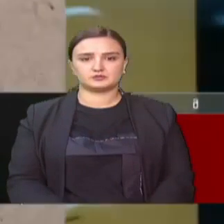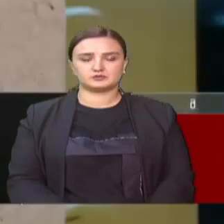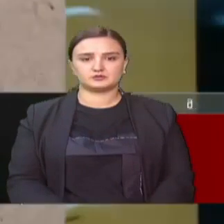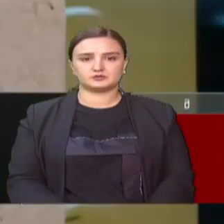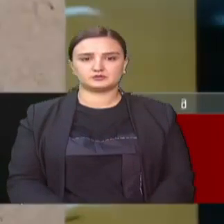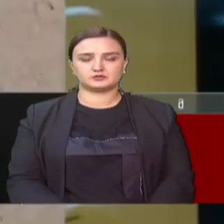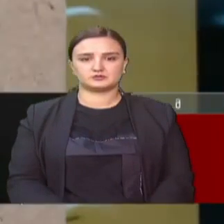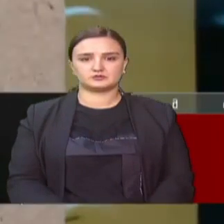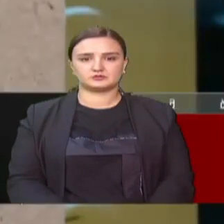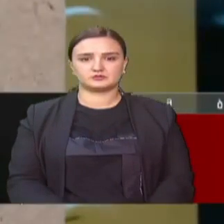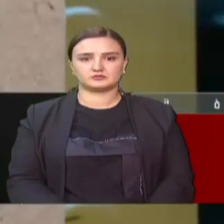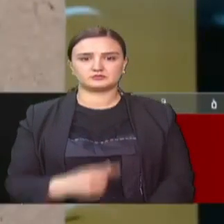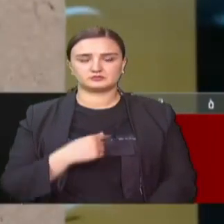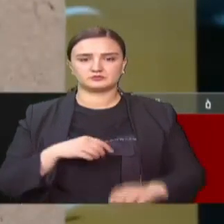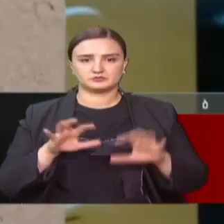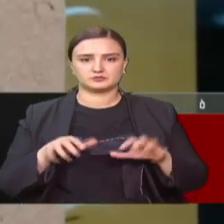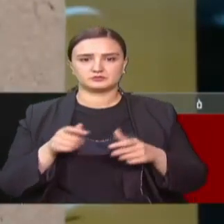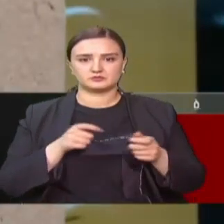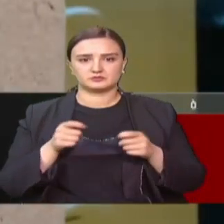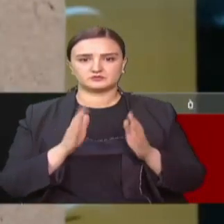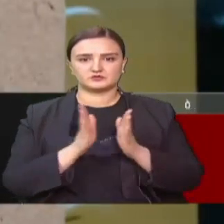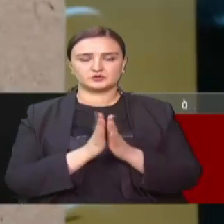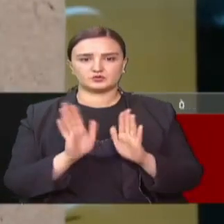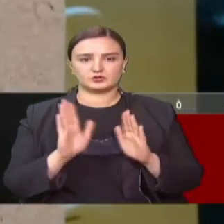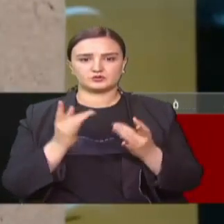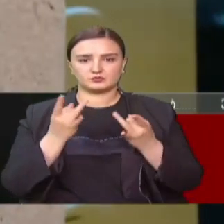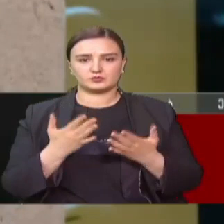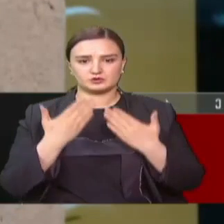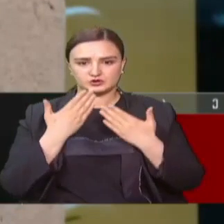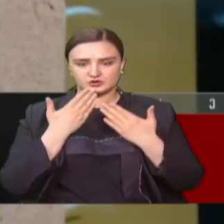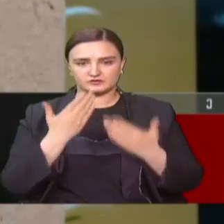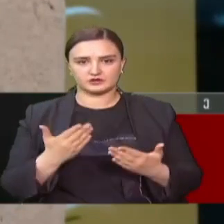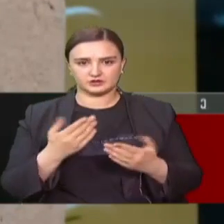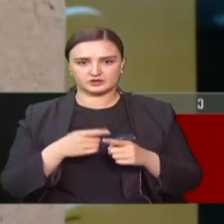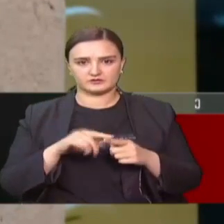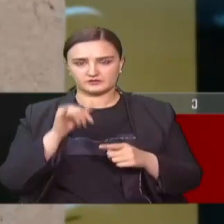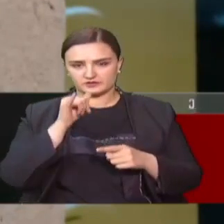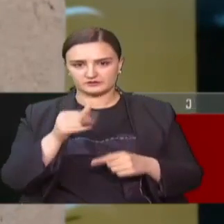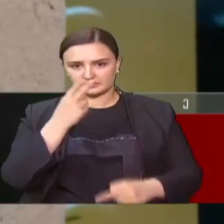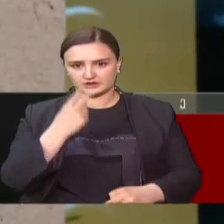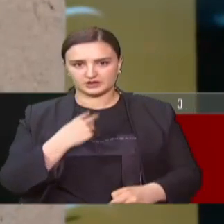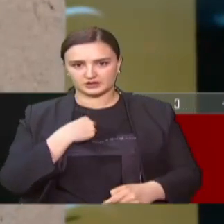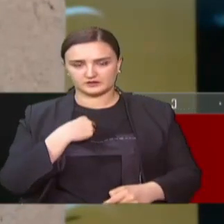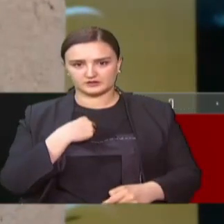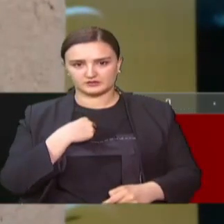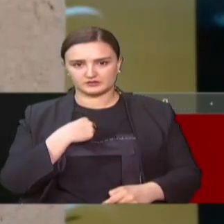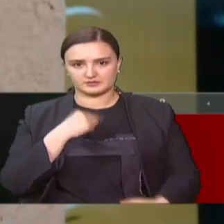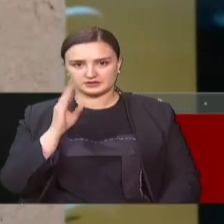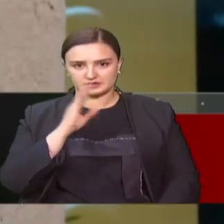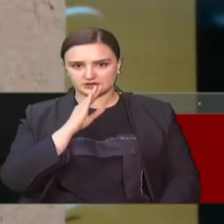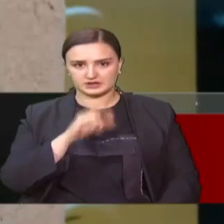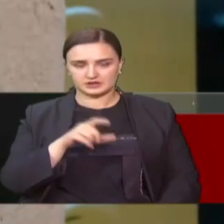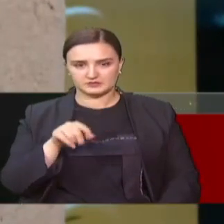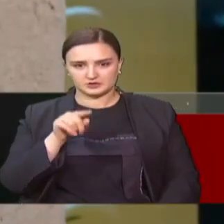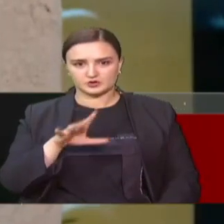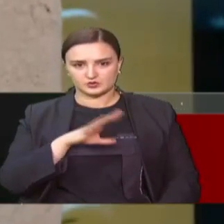პირადად მე მოვთხოვე პრეზიდენტს, ავთხოვე, არა მთხოვე, არა უბრალოდ შევეკითხე, რომ ის ვერ ხედავდა და ვიჯერო ვერ ხედავდა დედებს. ის